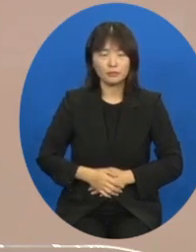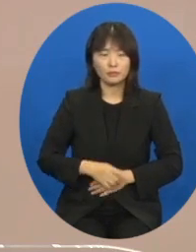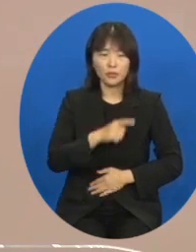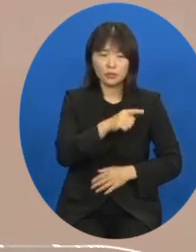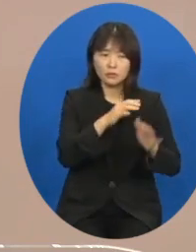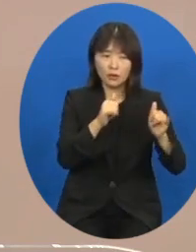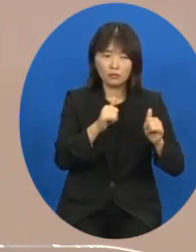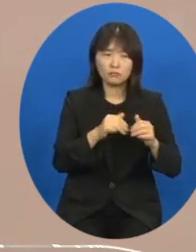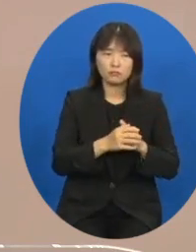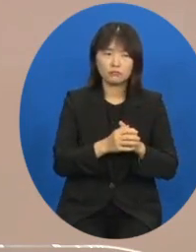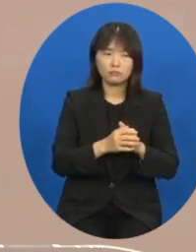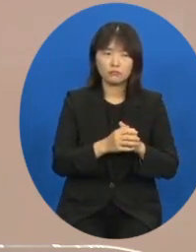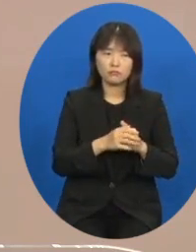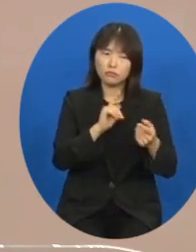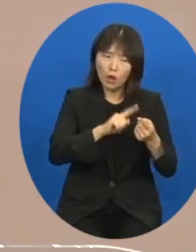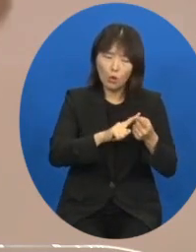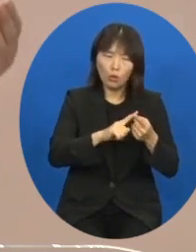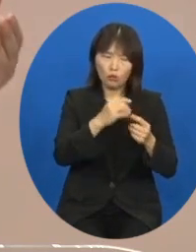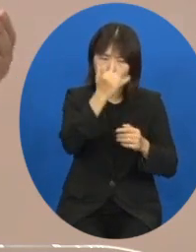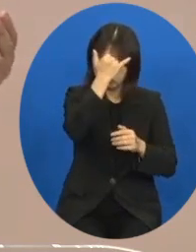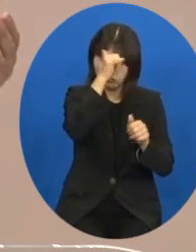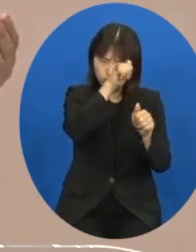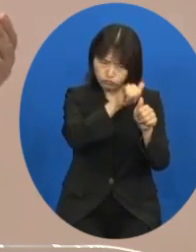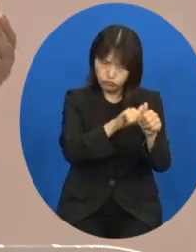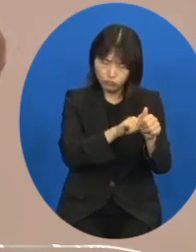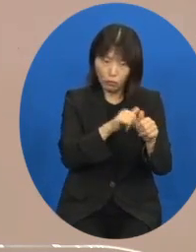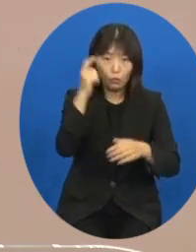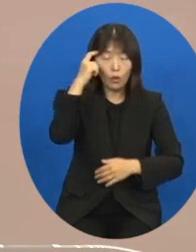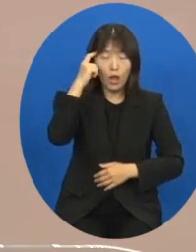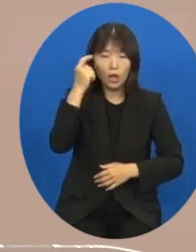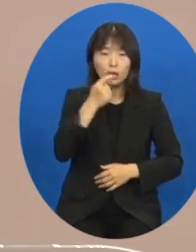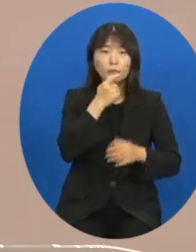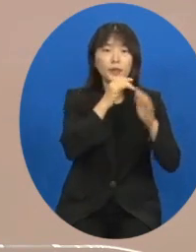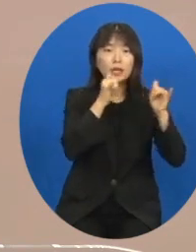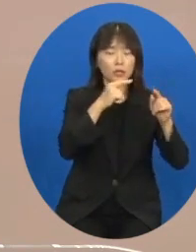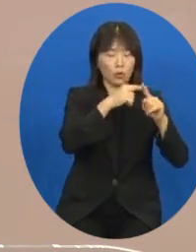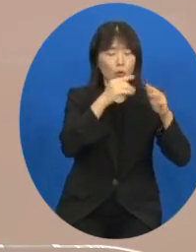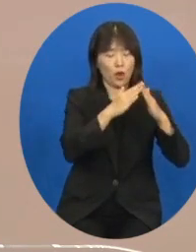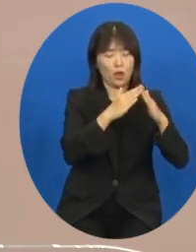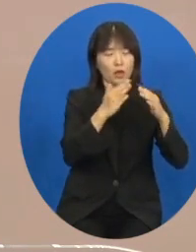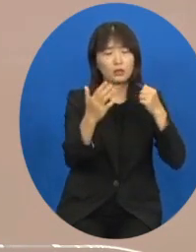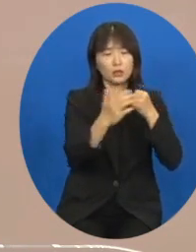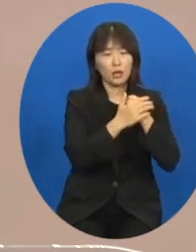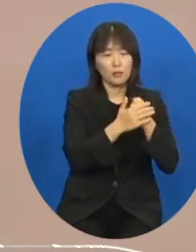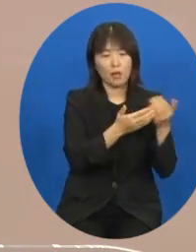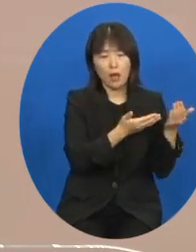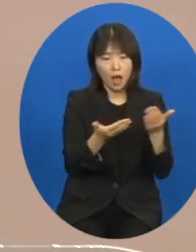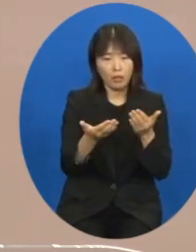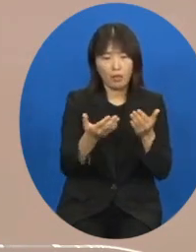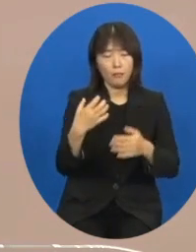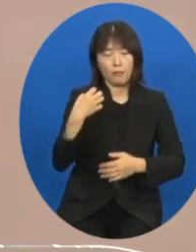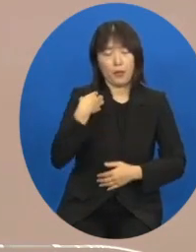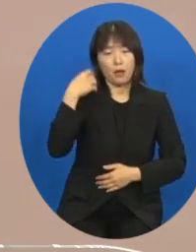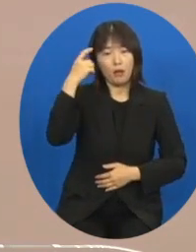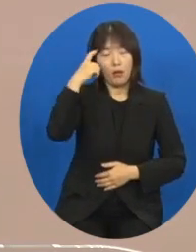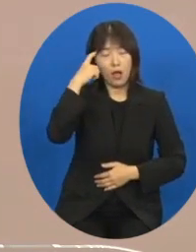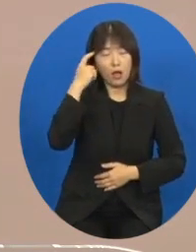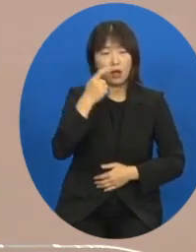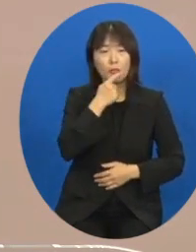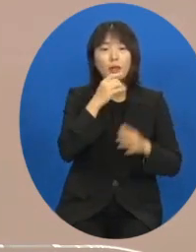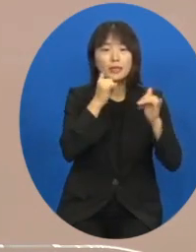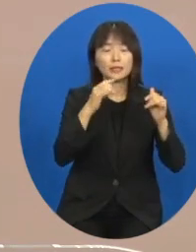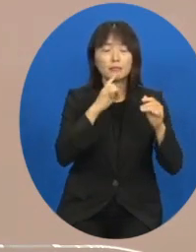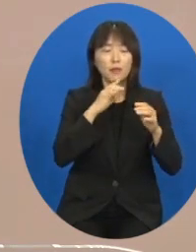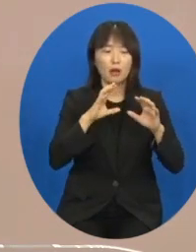충성한 거예요. 그죠? 백인 교회니까. 그러니까 안내위원을 괜히 세워뒀습니까? 백인들만 들어가서